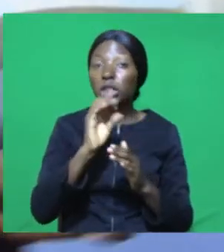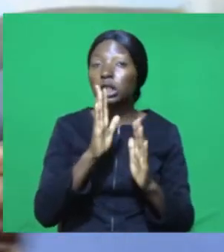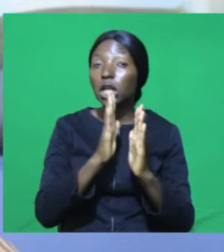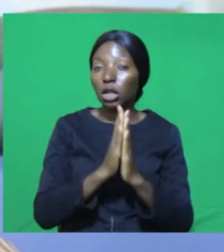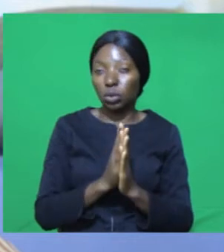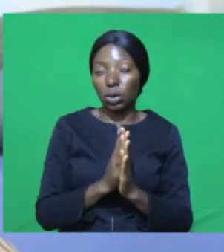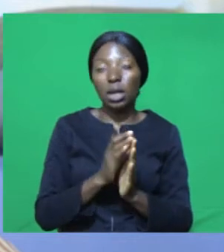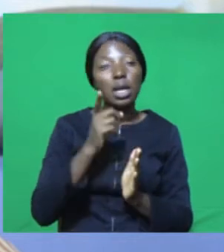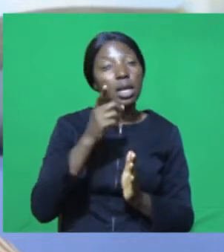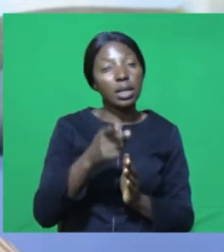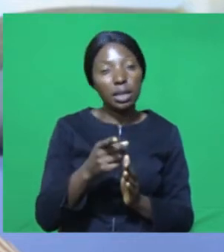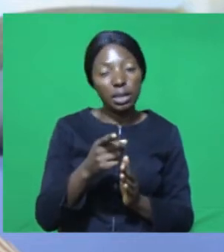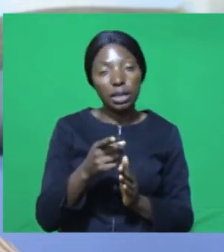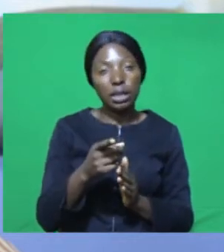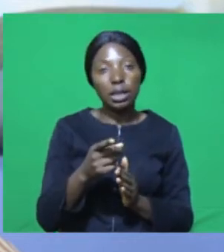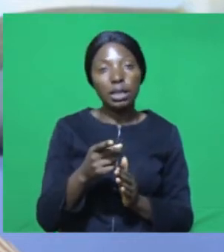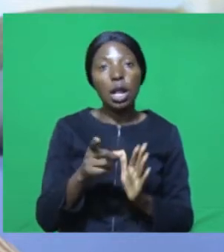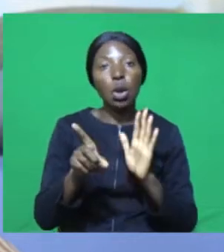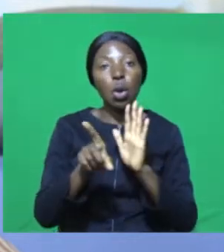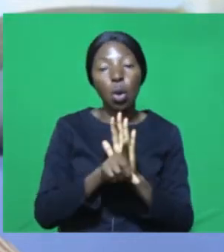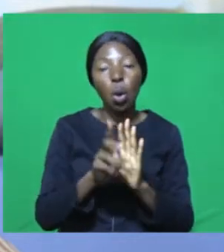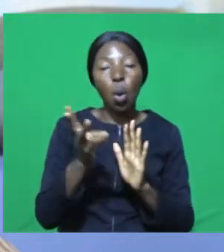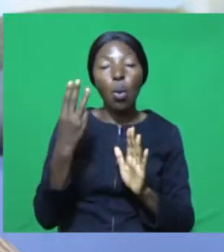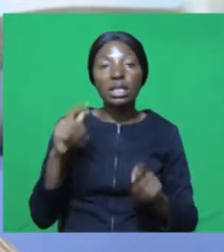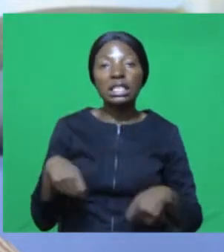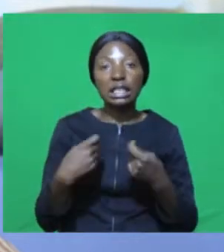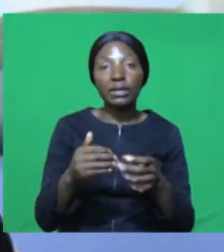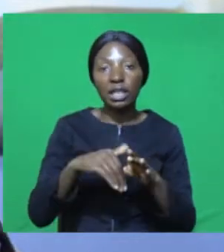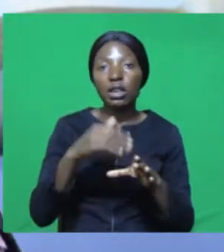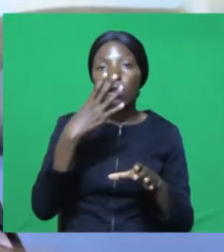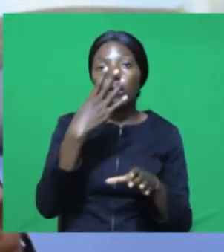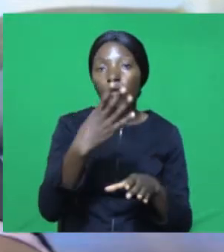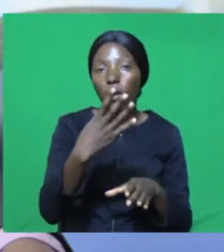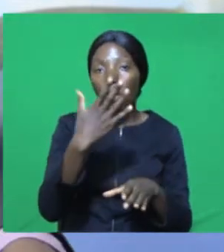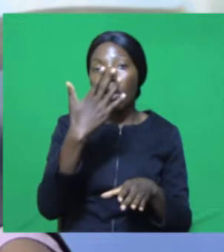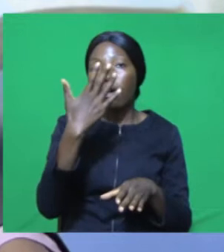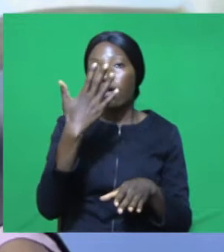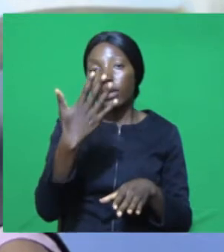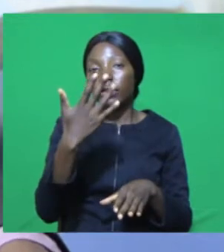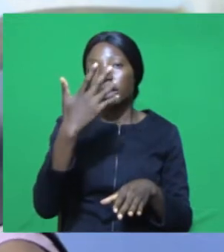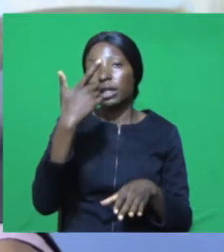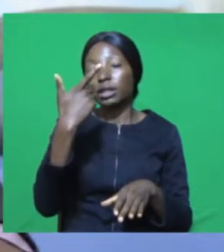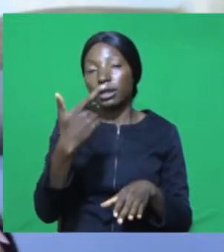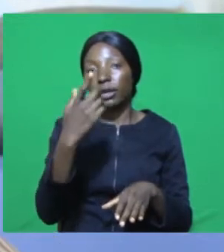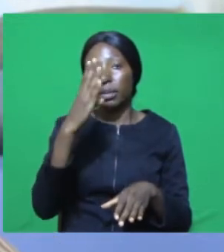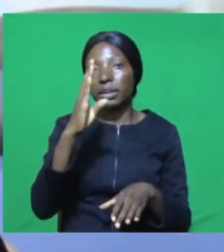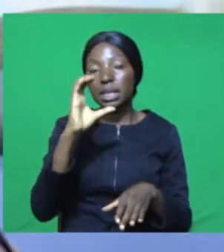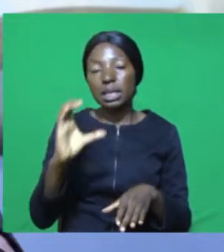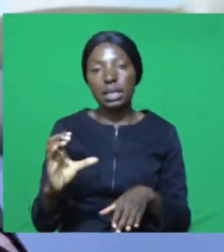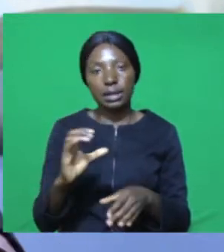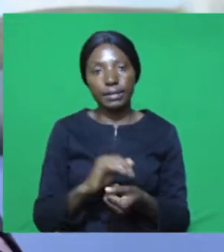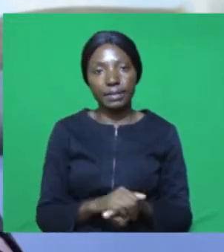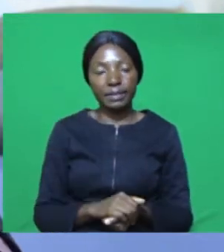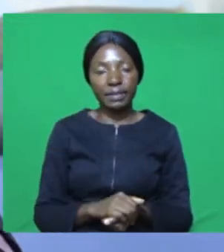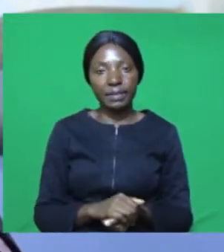chirimo ichi kuna Ezra chakatemwa mugore ra457 BC namambo